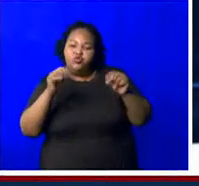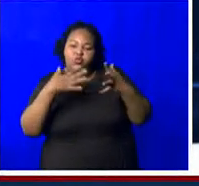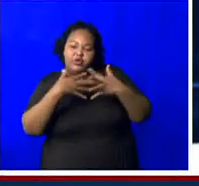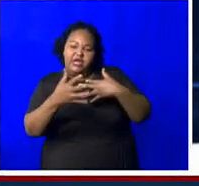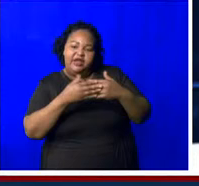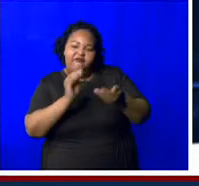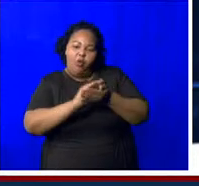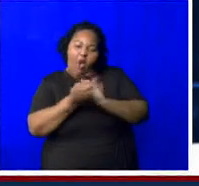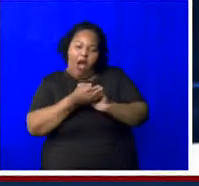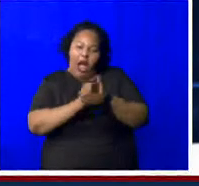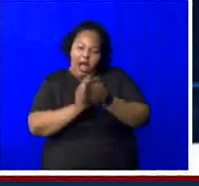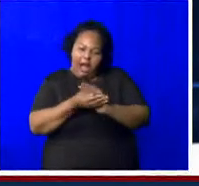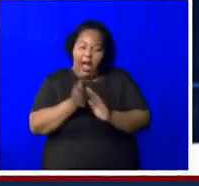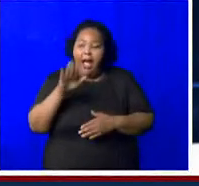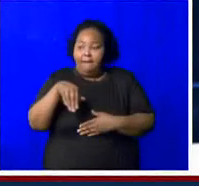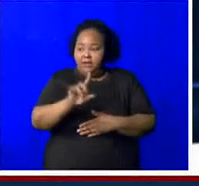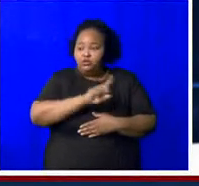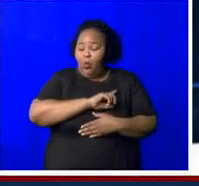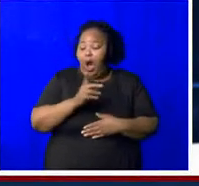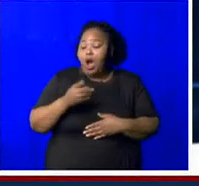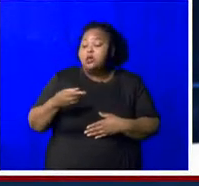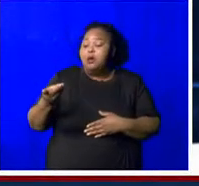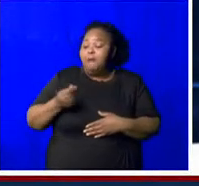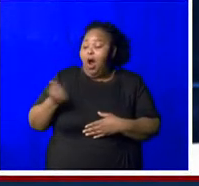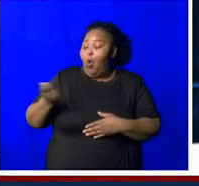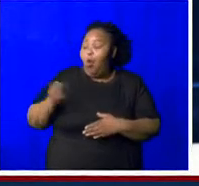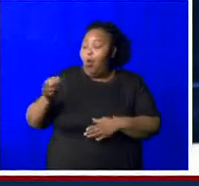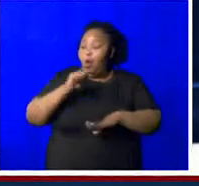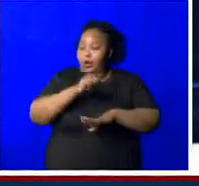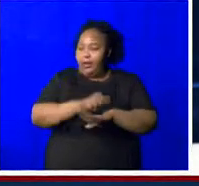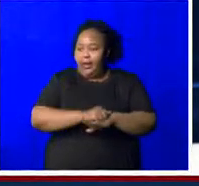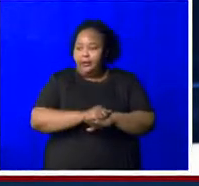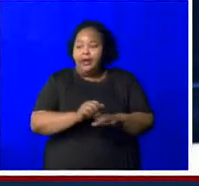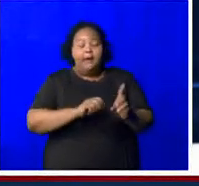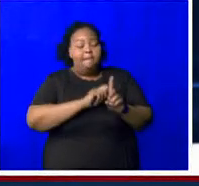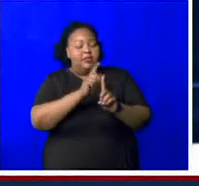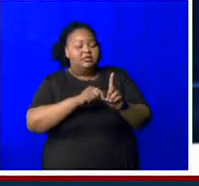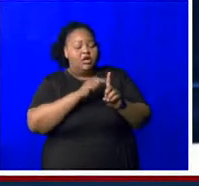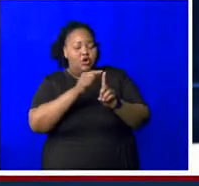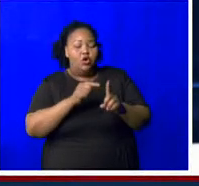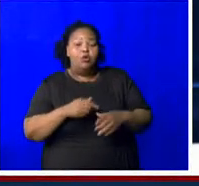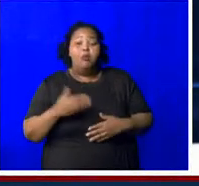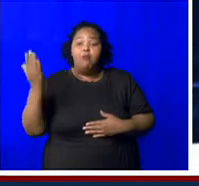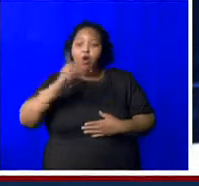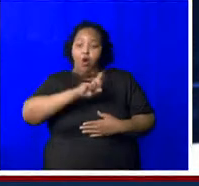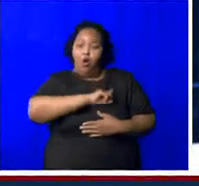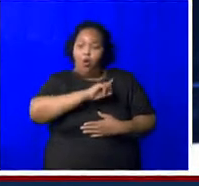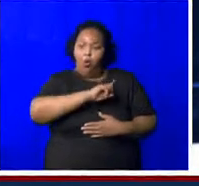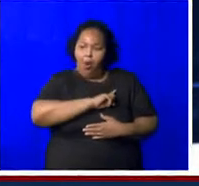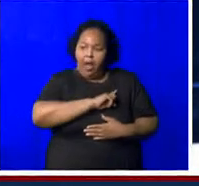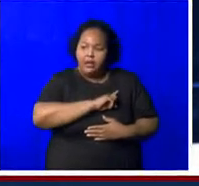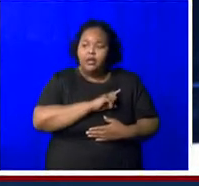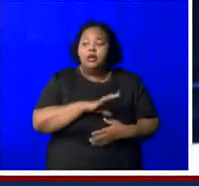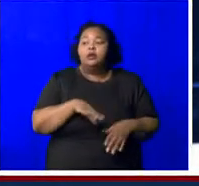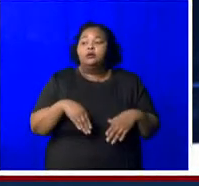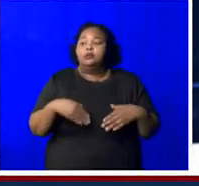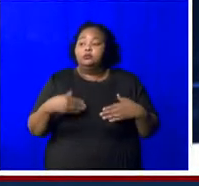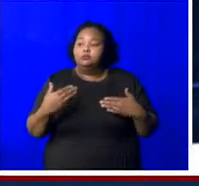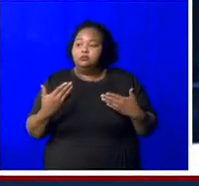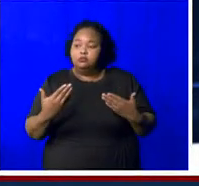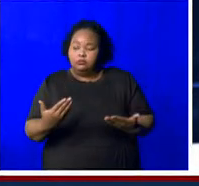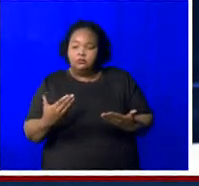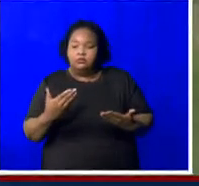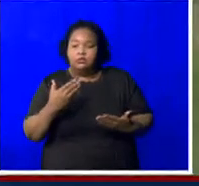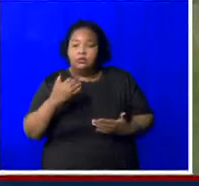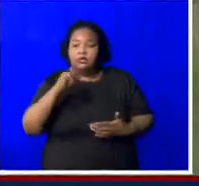beyikhuluma ngesikhathi inikelela libandla lelibutha tibi endzaweni yakashali iJane Multipurpose Cooperative ngelolo yekulayisha tibi.